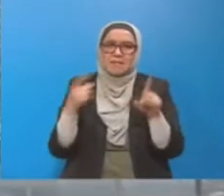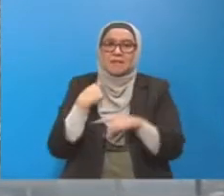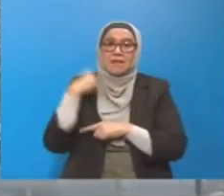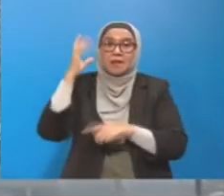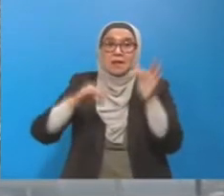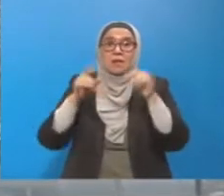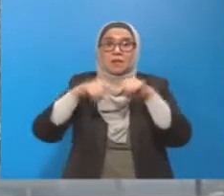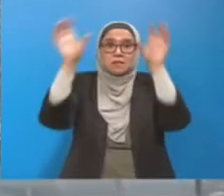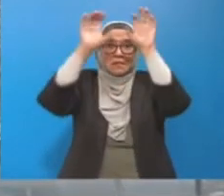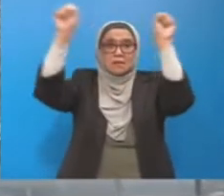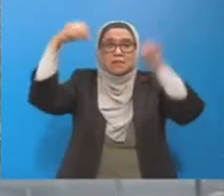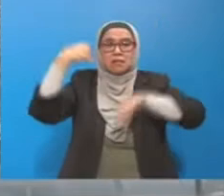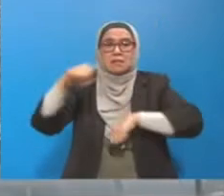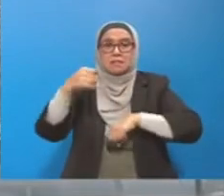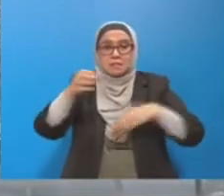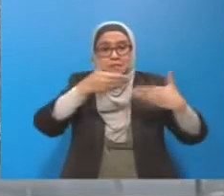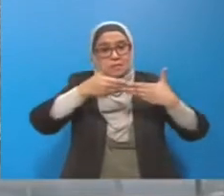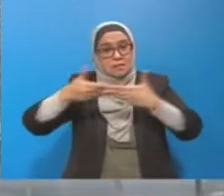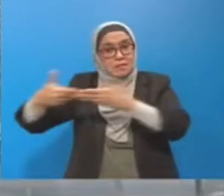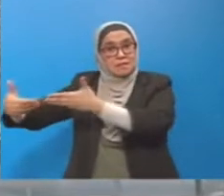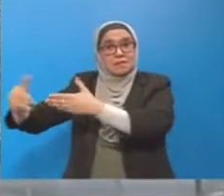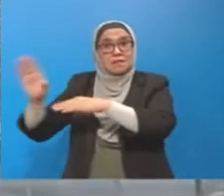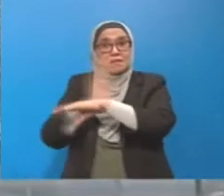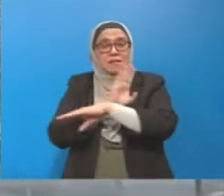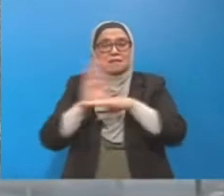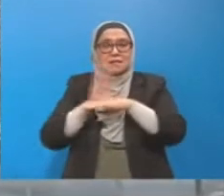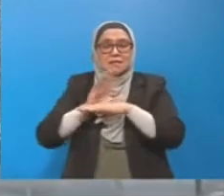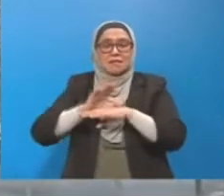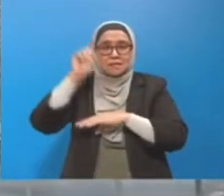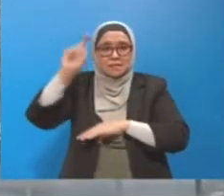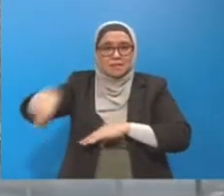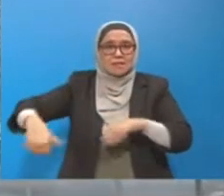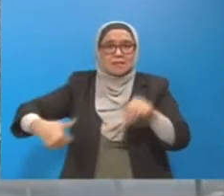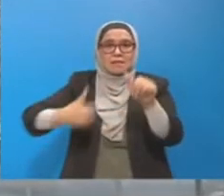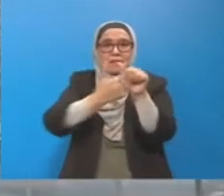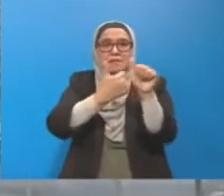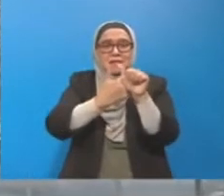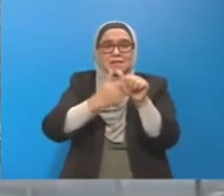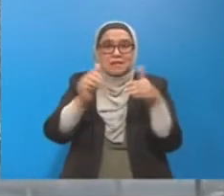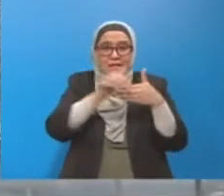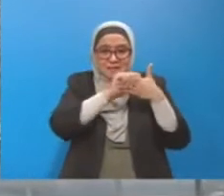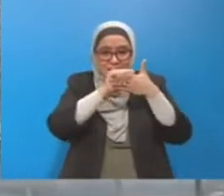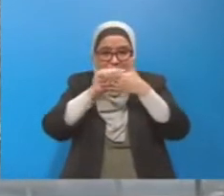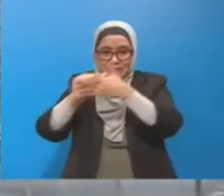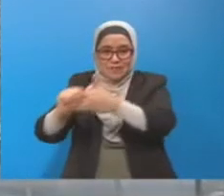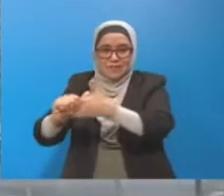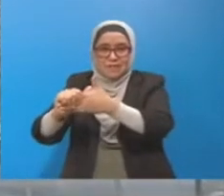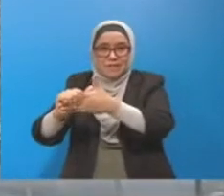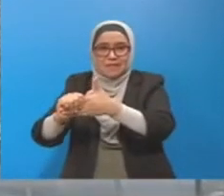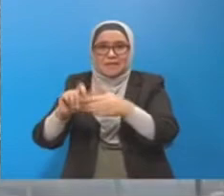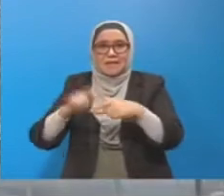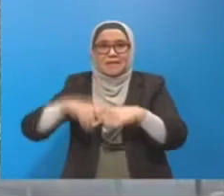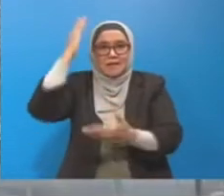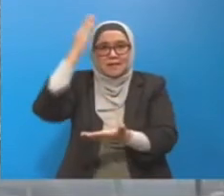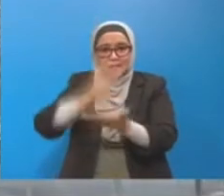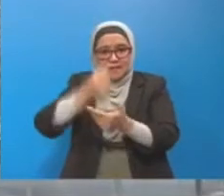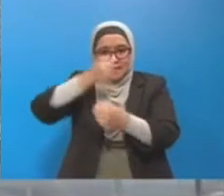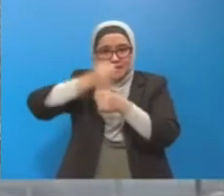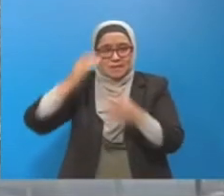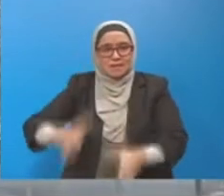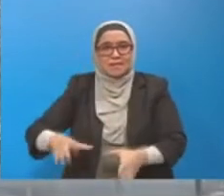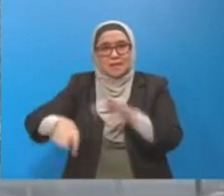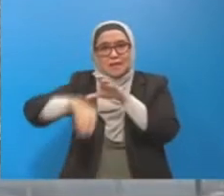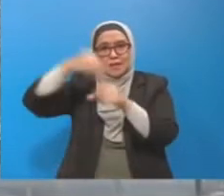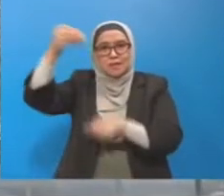majikan perlu mengikuti mengikuti garis panduan pengurusan pemberhentian yang dikeluarkan dikeluarkan oleh jabatan tenaga